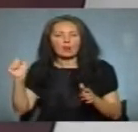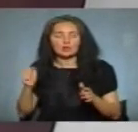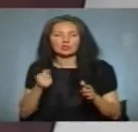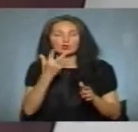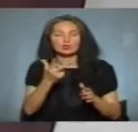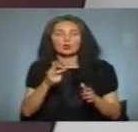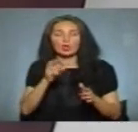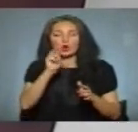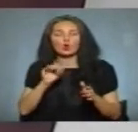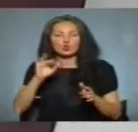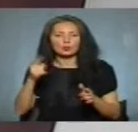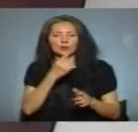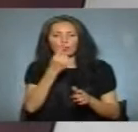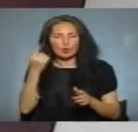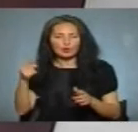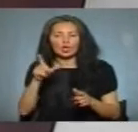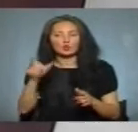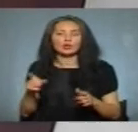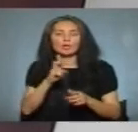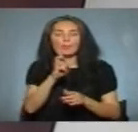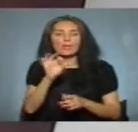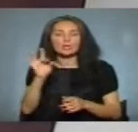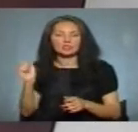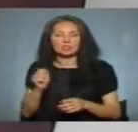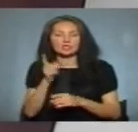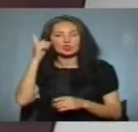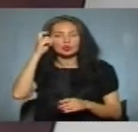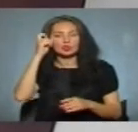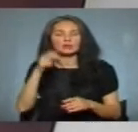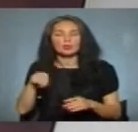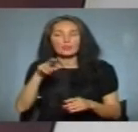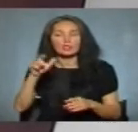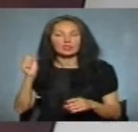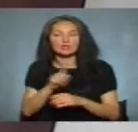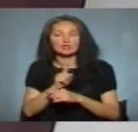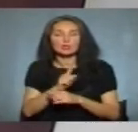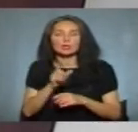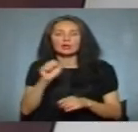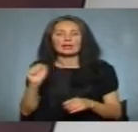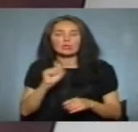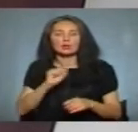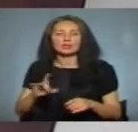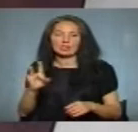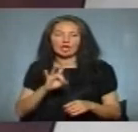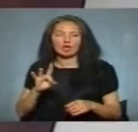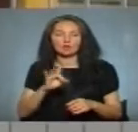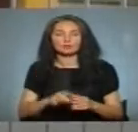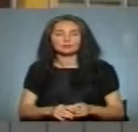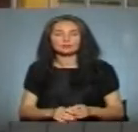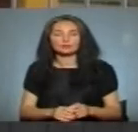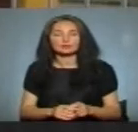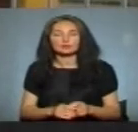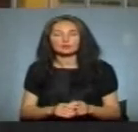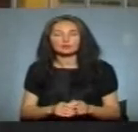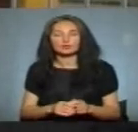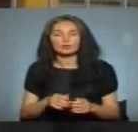одній людині у Бережанському, Чортківському, Кременецькому, Підгаєцькому, Тернопільському і Теребовлянському районах. На